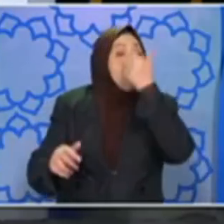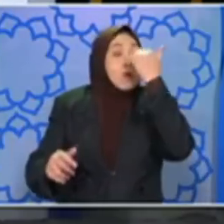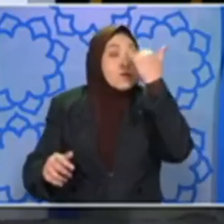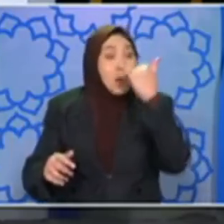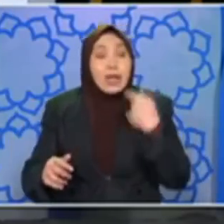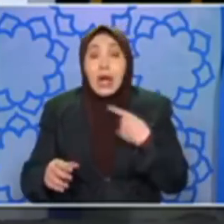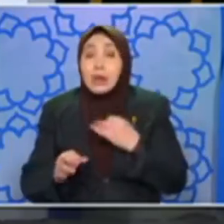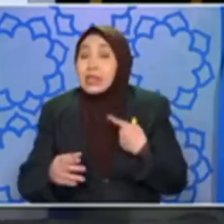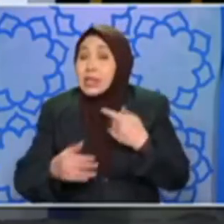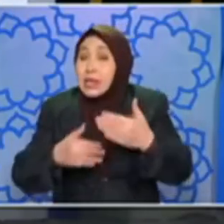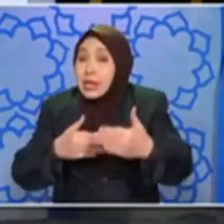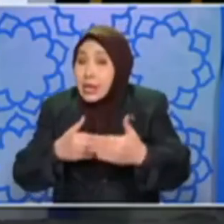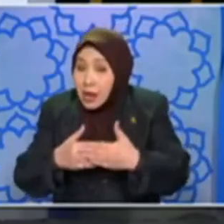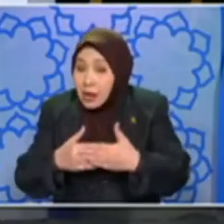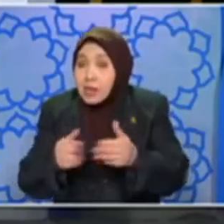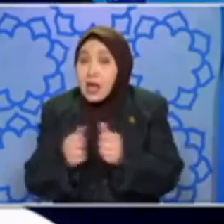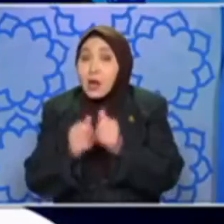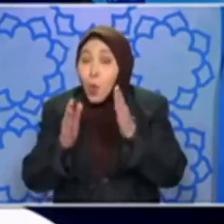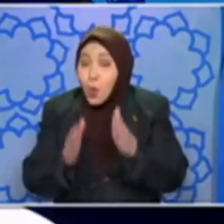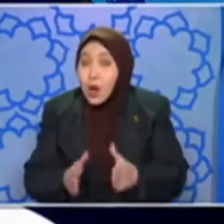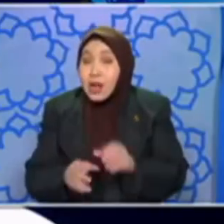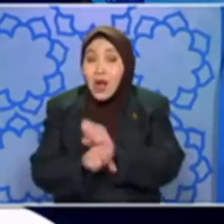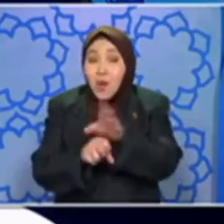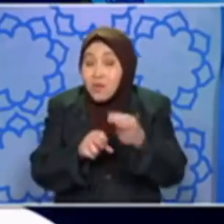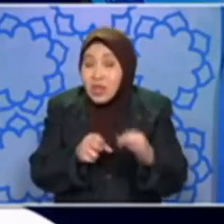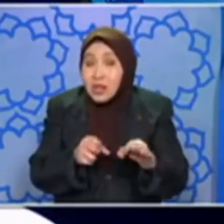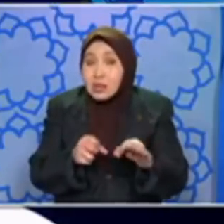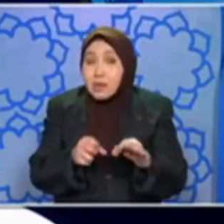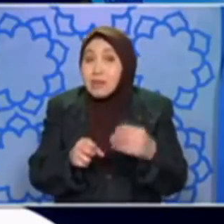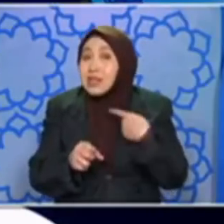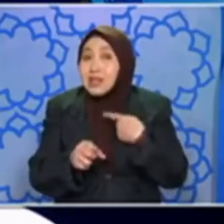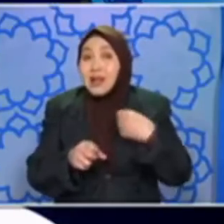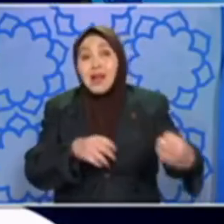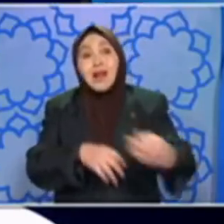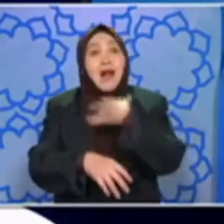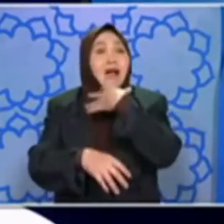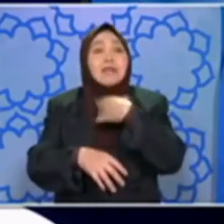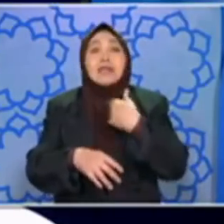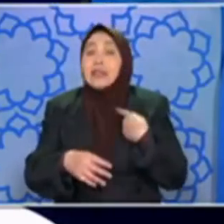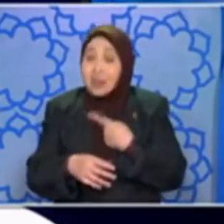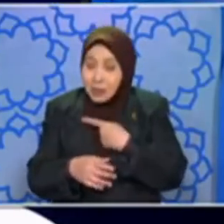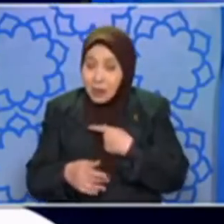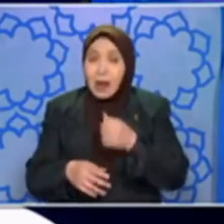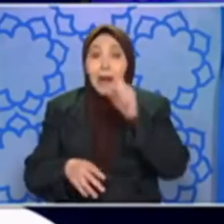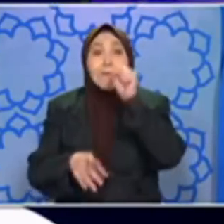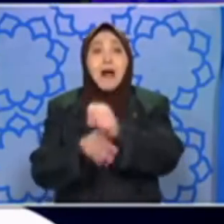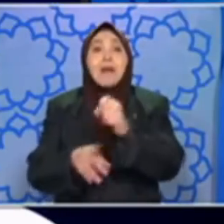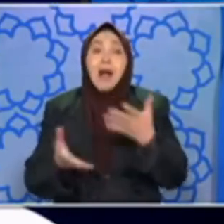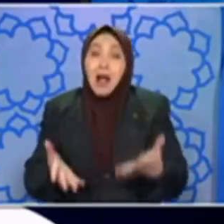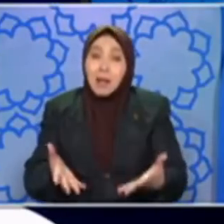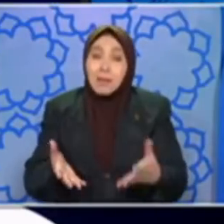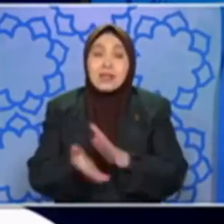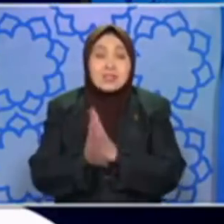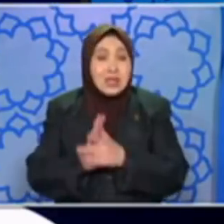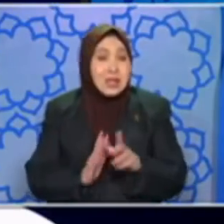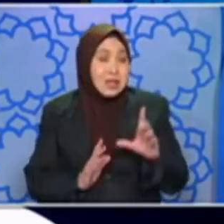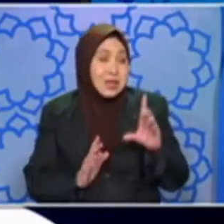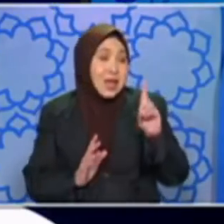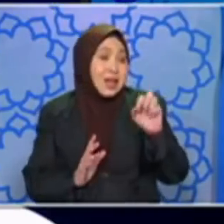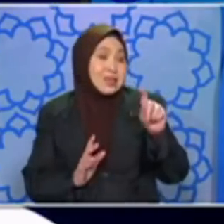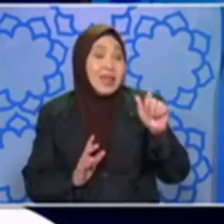kita dekat saja dia akan kena. Terutama kalau delta. Maka lebih delta daripada